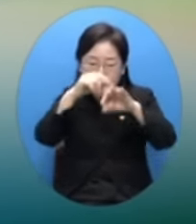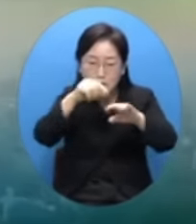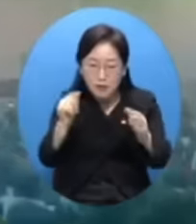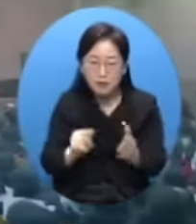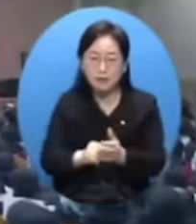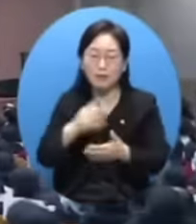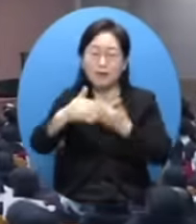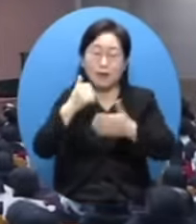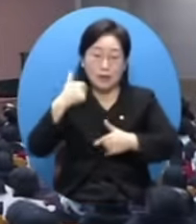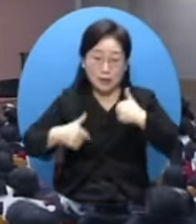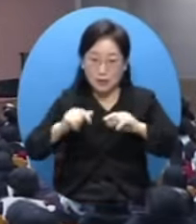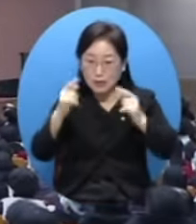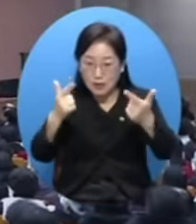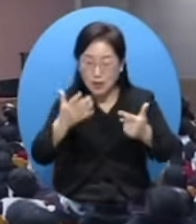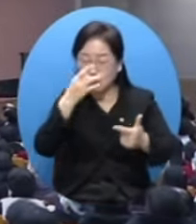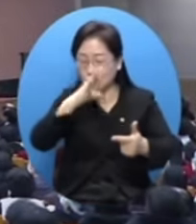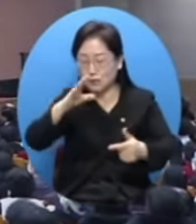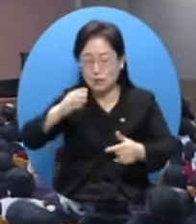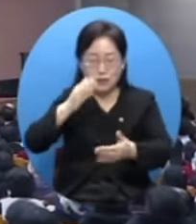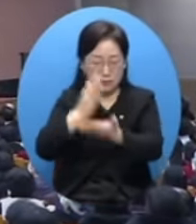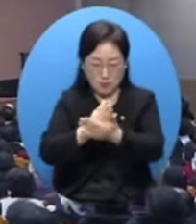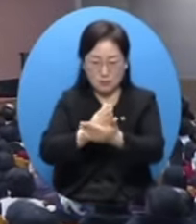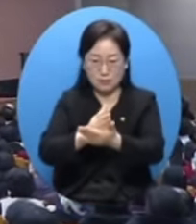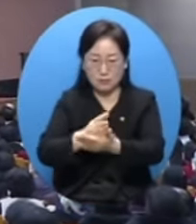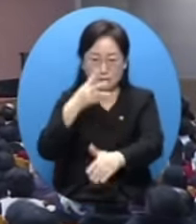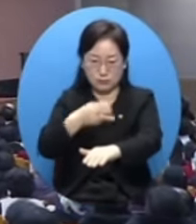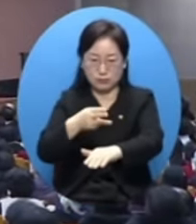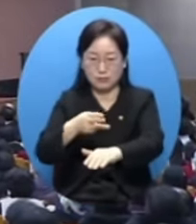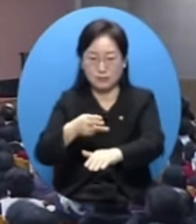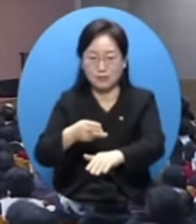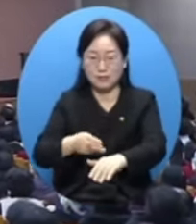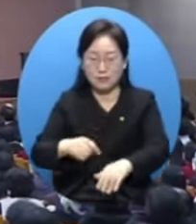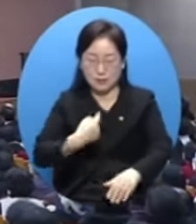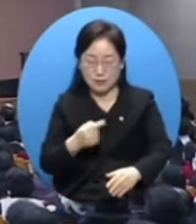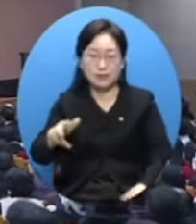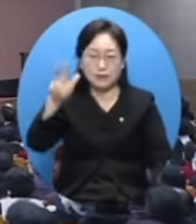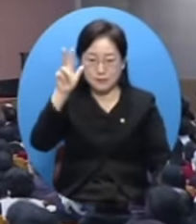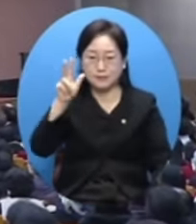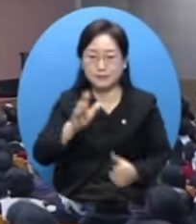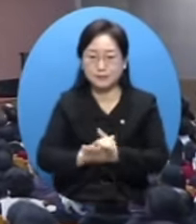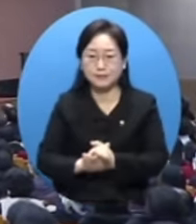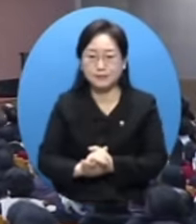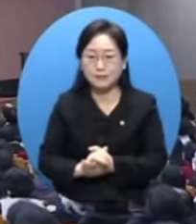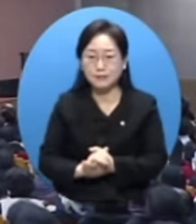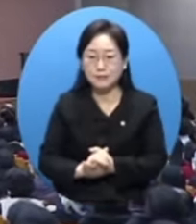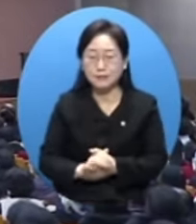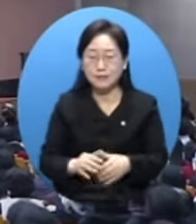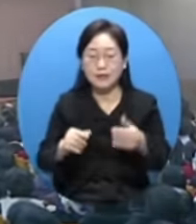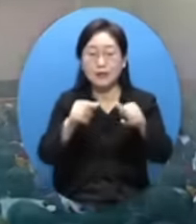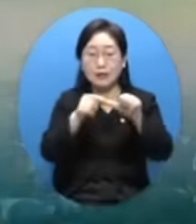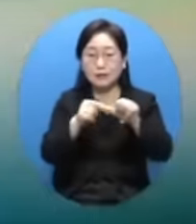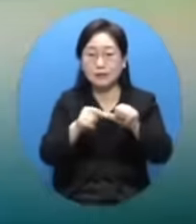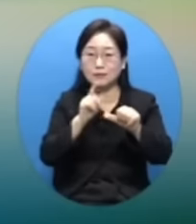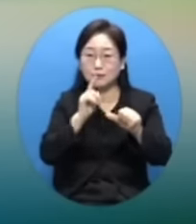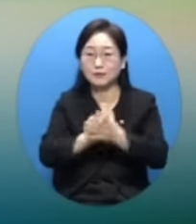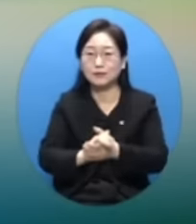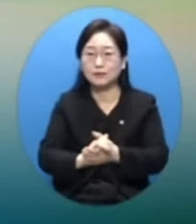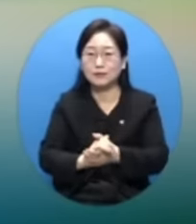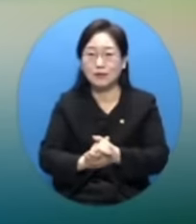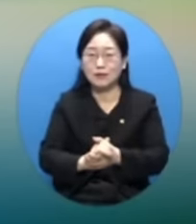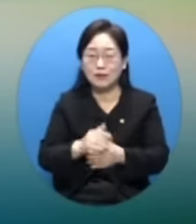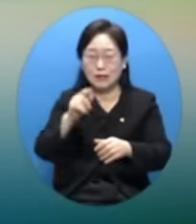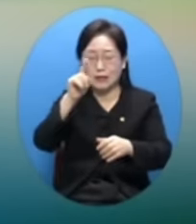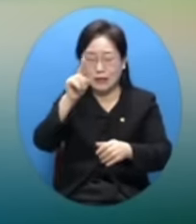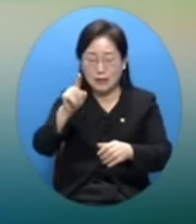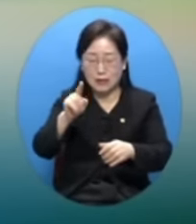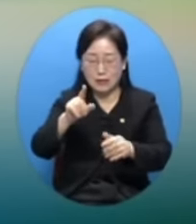하나님이 기뻐하지 않는면 무조건 하지 하면 안 된다고 그런 자신에게 다짐을 했습니다 다섯 번째는 이런 고백이 있습니다 한